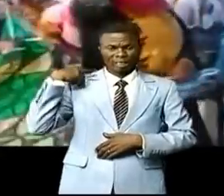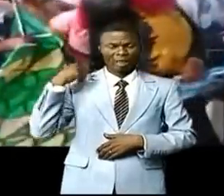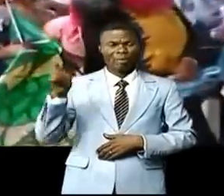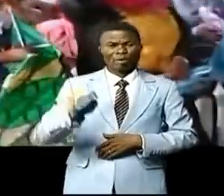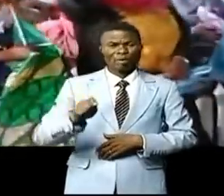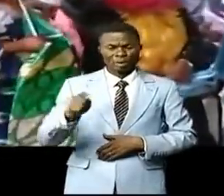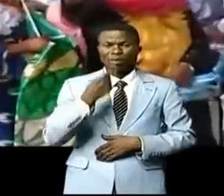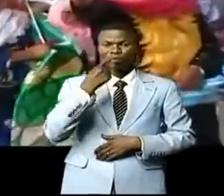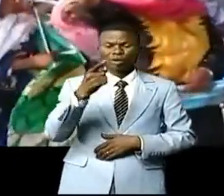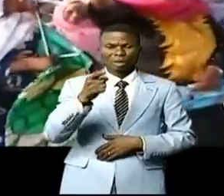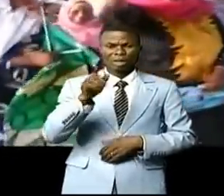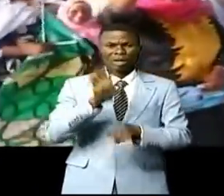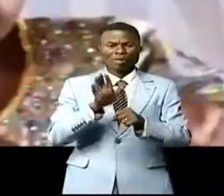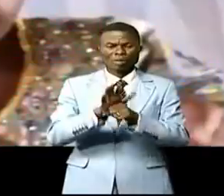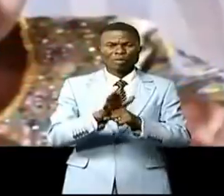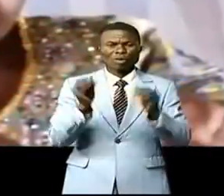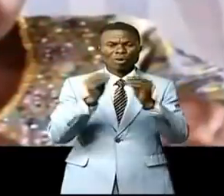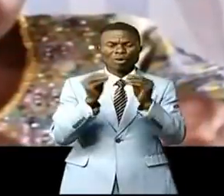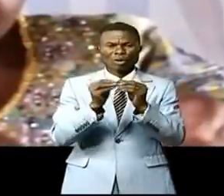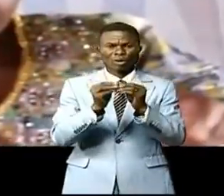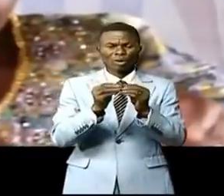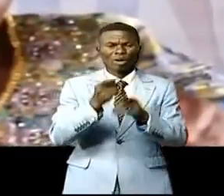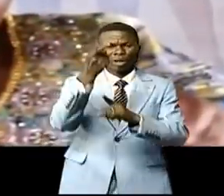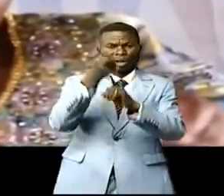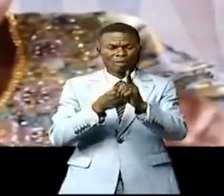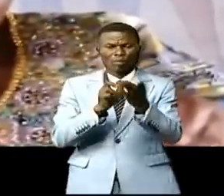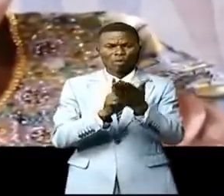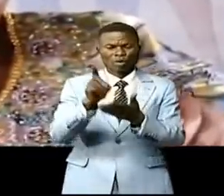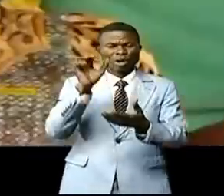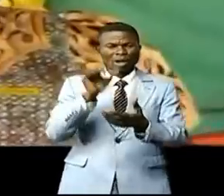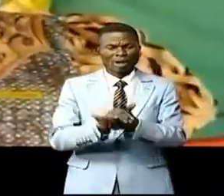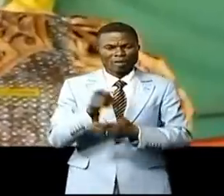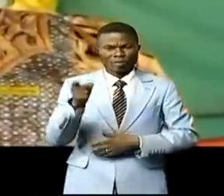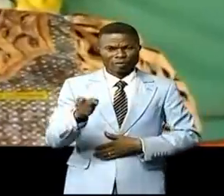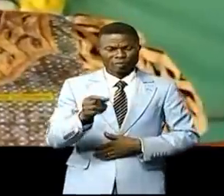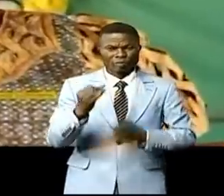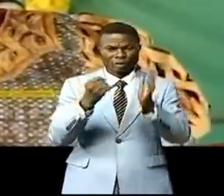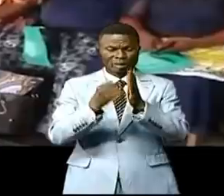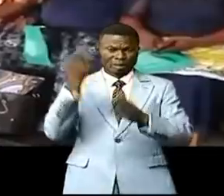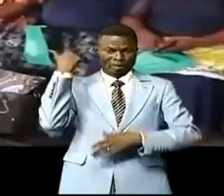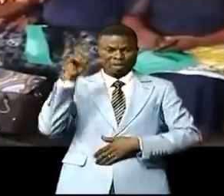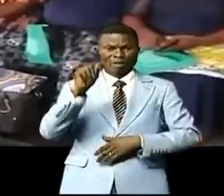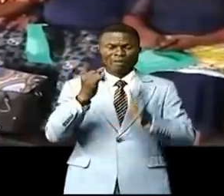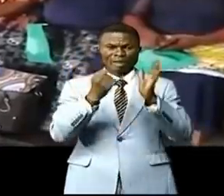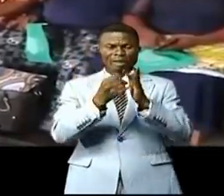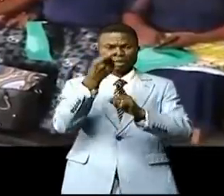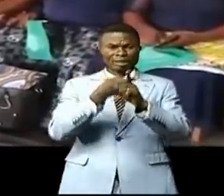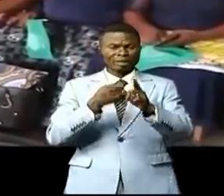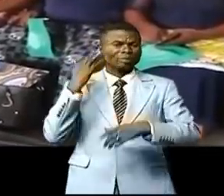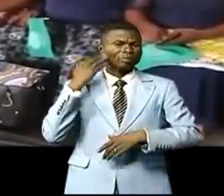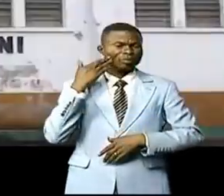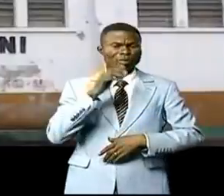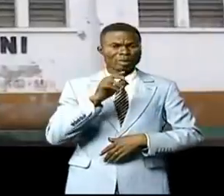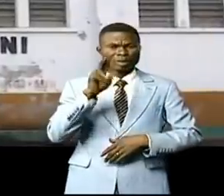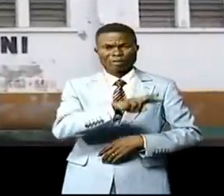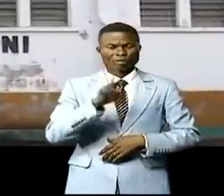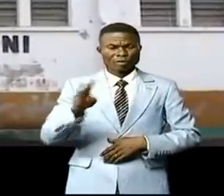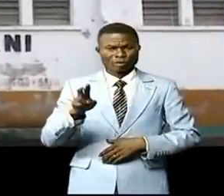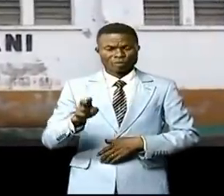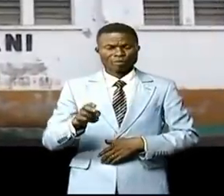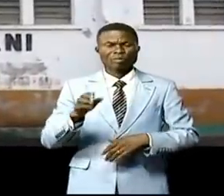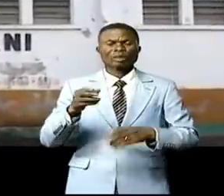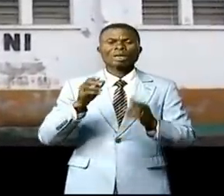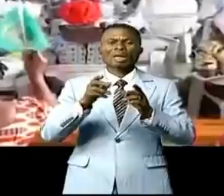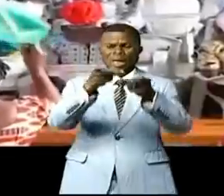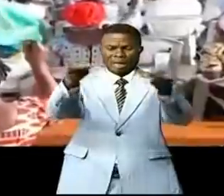au cours d'une rencontre inscrite dans le mois des droits de la femme le week-end du 26 mars 2022, réunie au centre Don Bosco